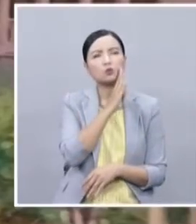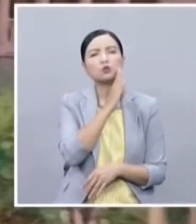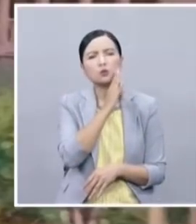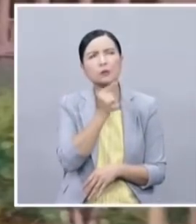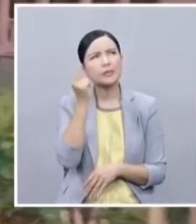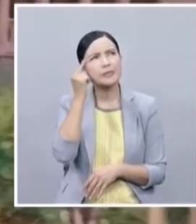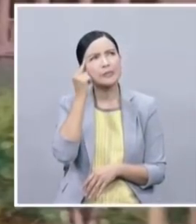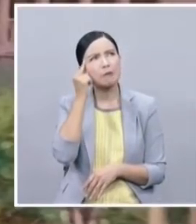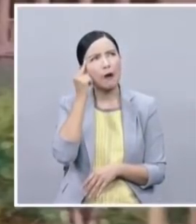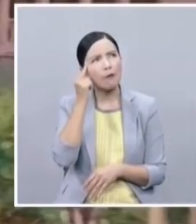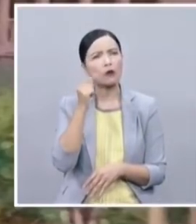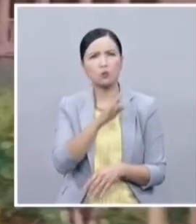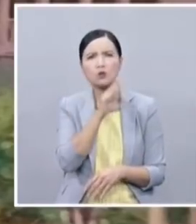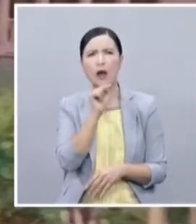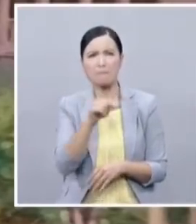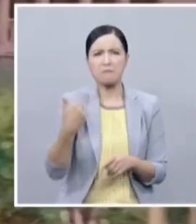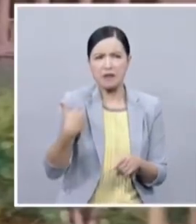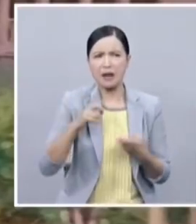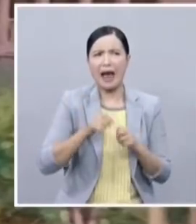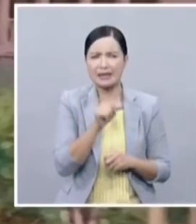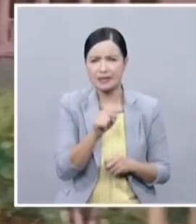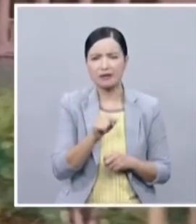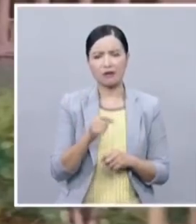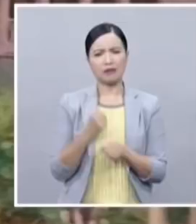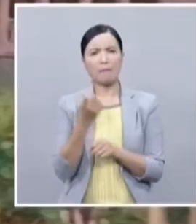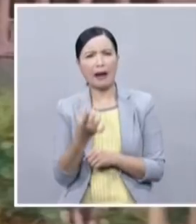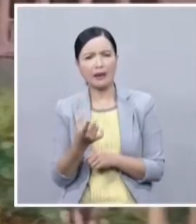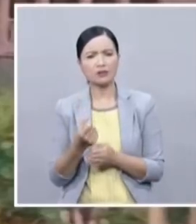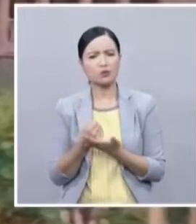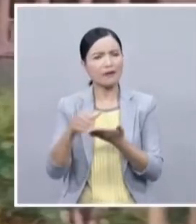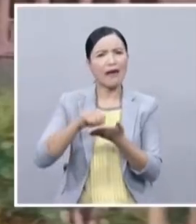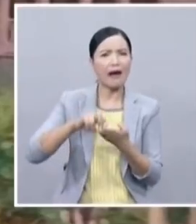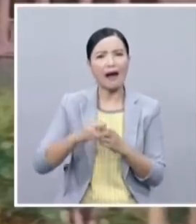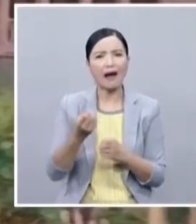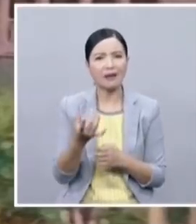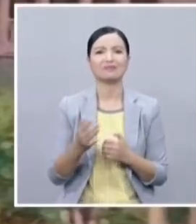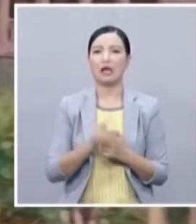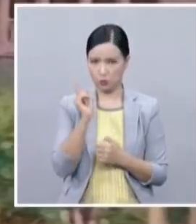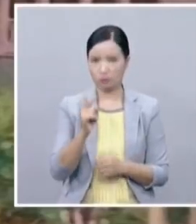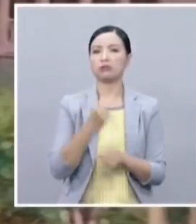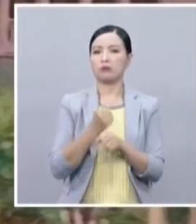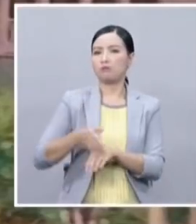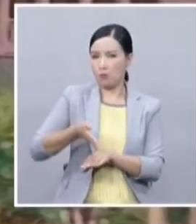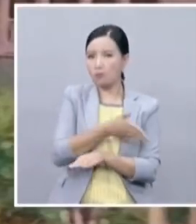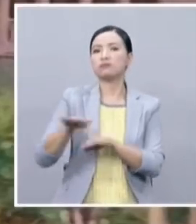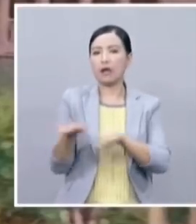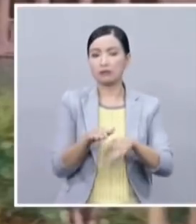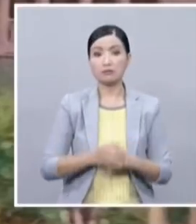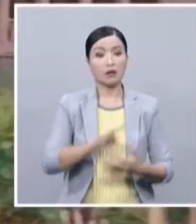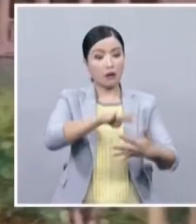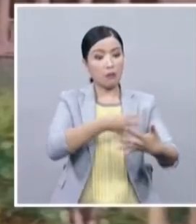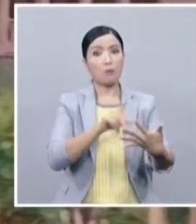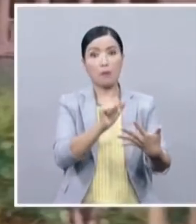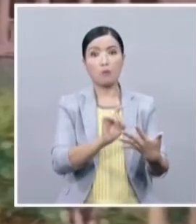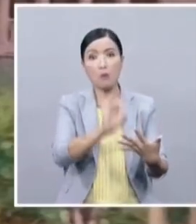ไว้แล้วเราก็จะมีการปฏิบัติเป็นขั้นเป็นตอนนะมันไม่หยุดทะงักนะครับไม่ใช่เตรียมแผนหลักไว้แผนเดียว